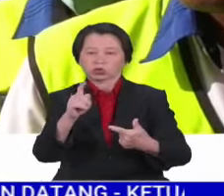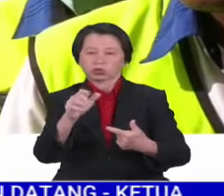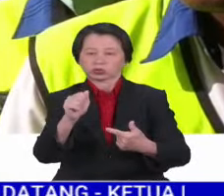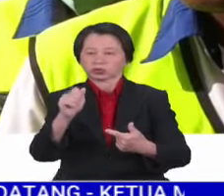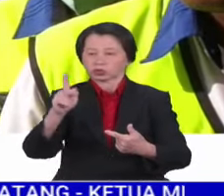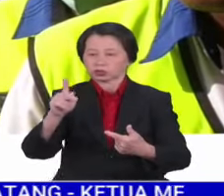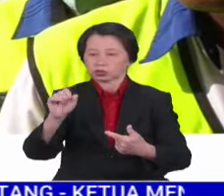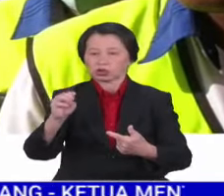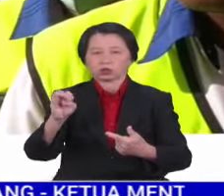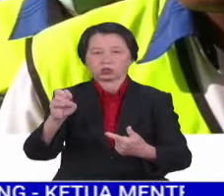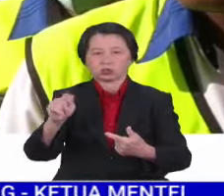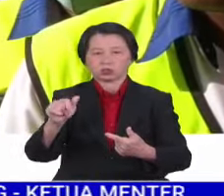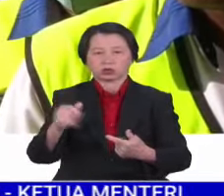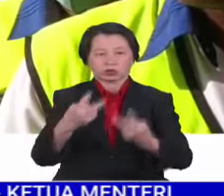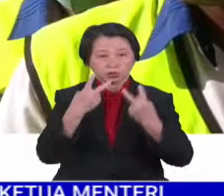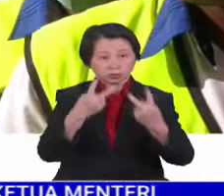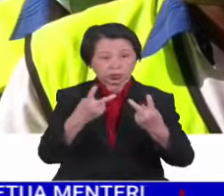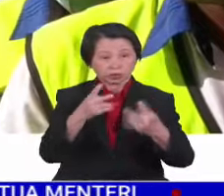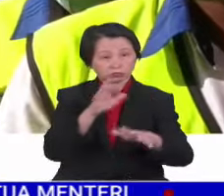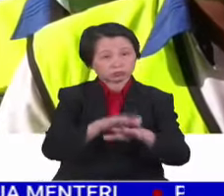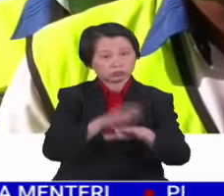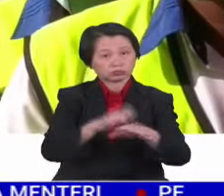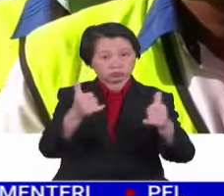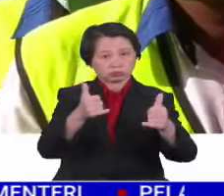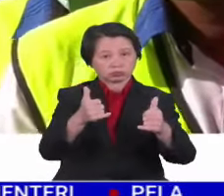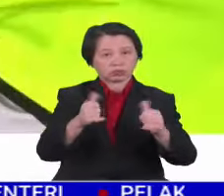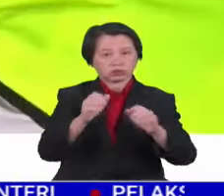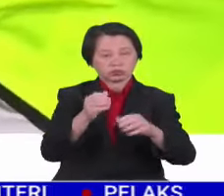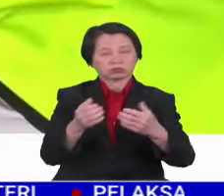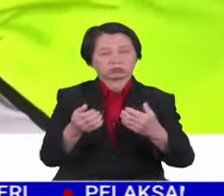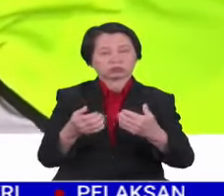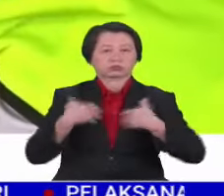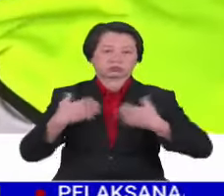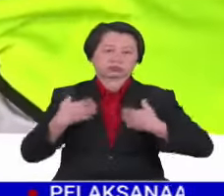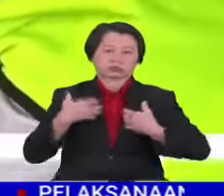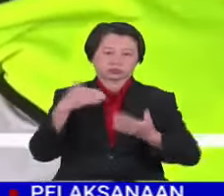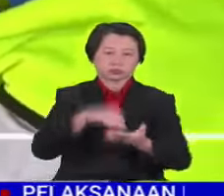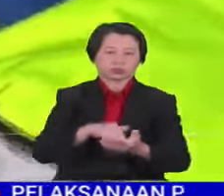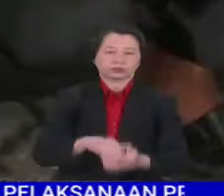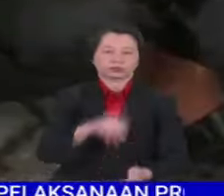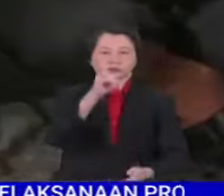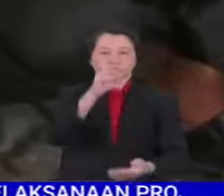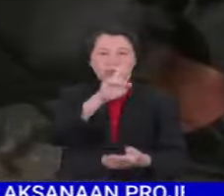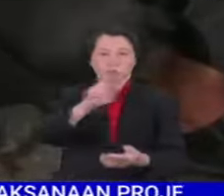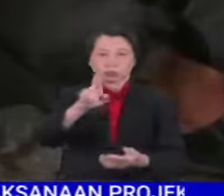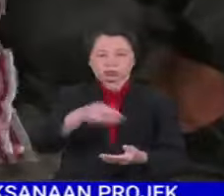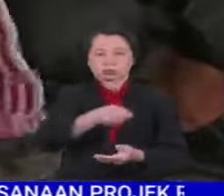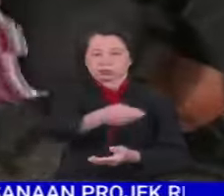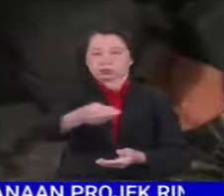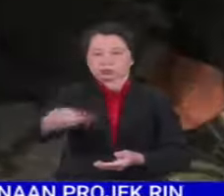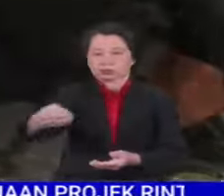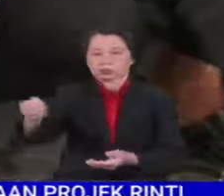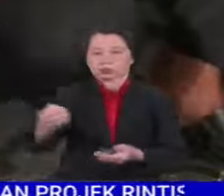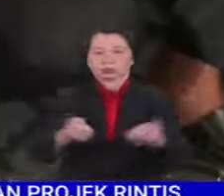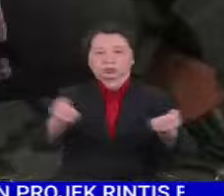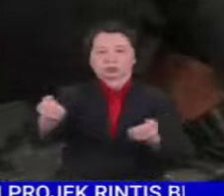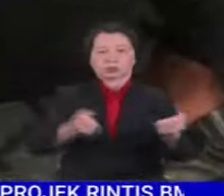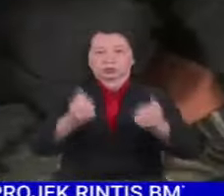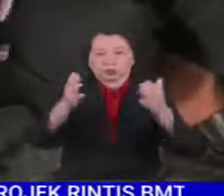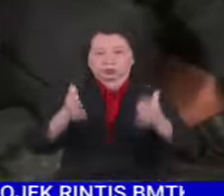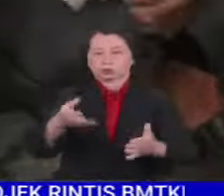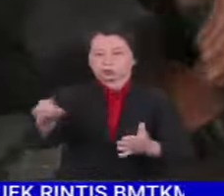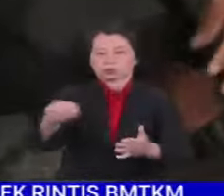Dan kita tengok sambutan tahun ni insya-Allah lah kan dapat meriah lagi lah. 1,000 jalur gemilang diagih kepada pengguna jalan